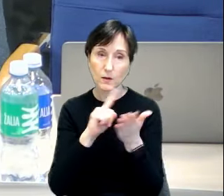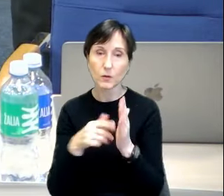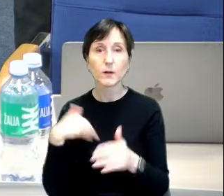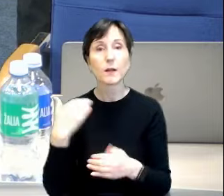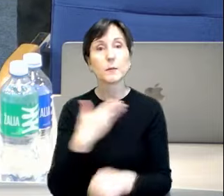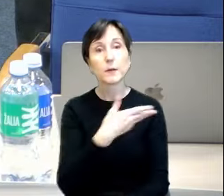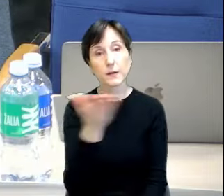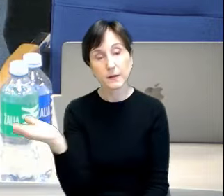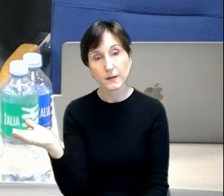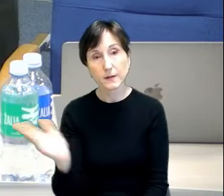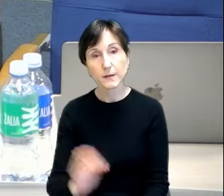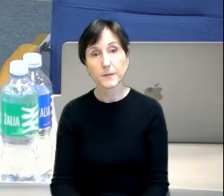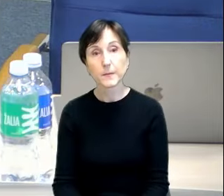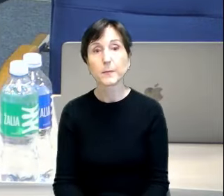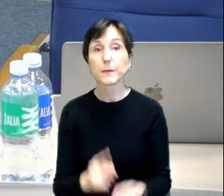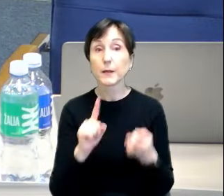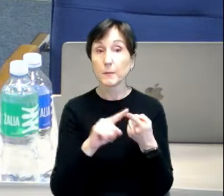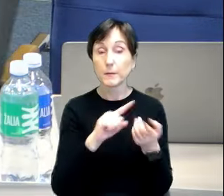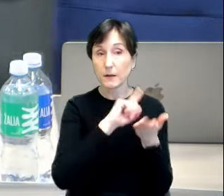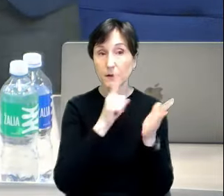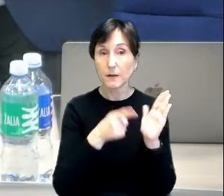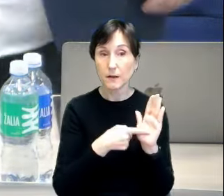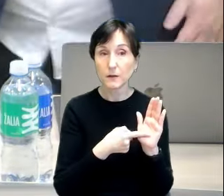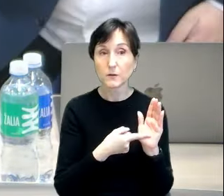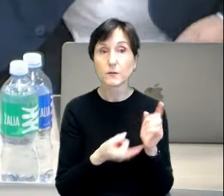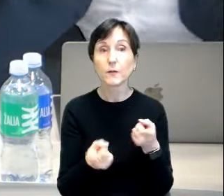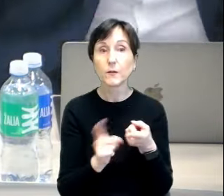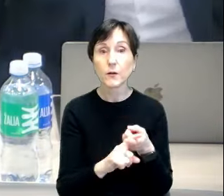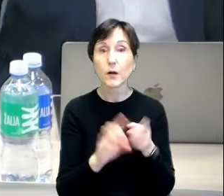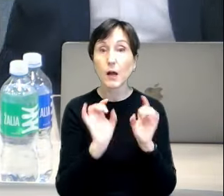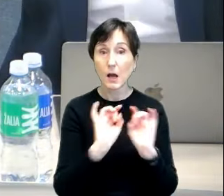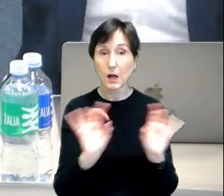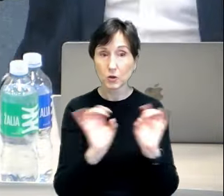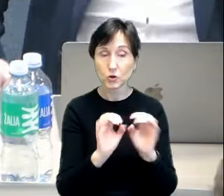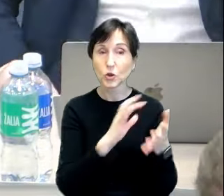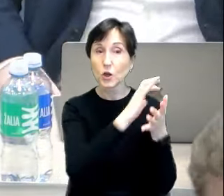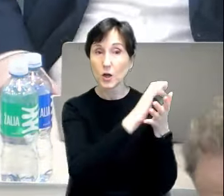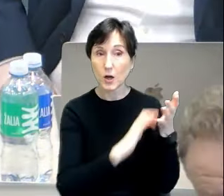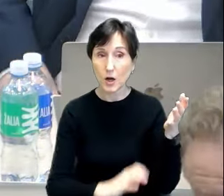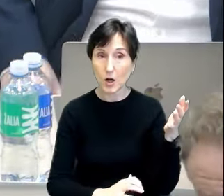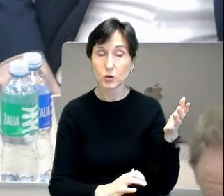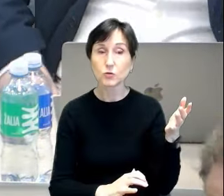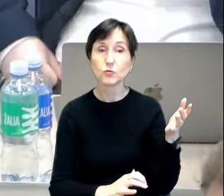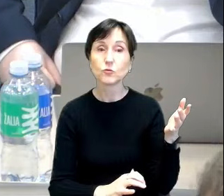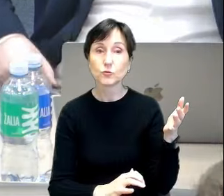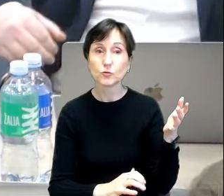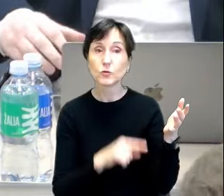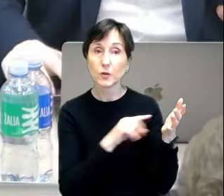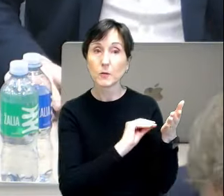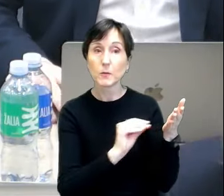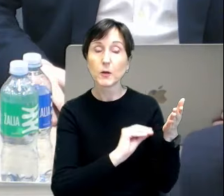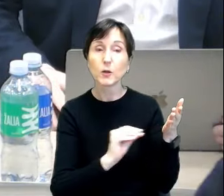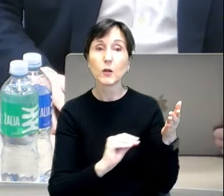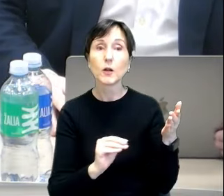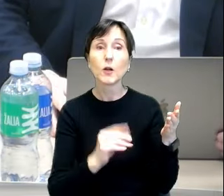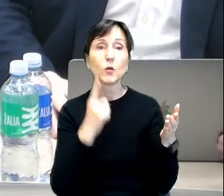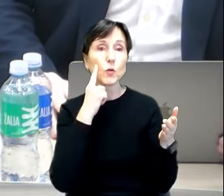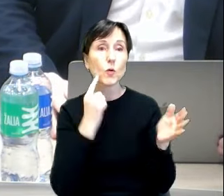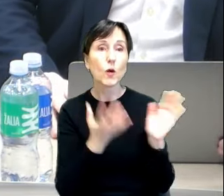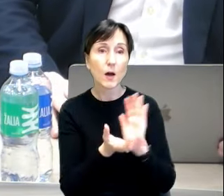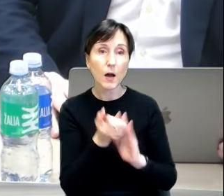a pirmas klausimas yra aiškinamajam rašte parašyta kad siekiamybė yra